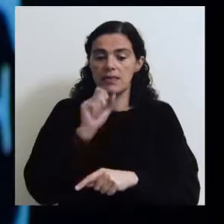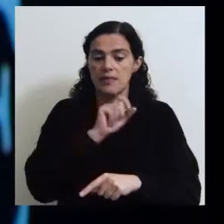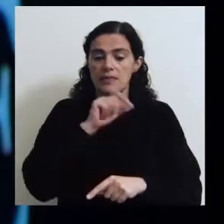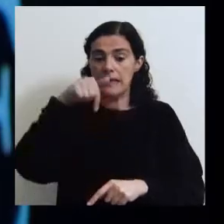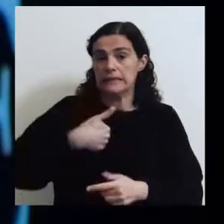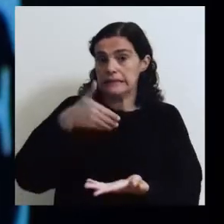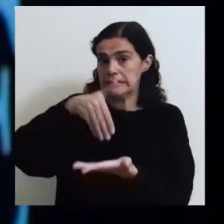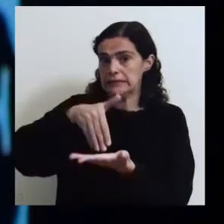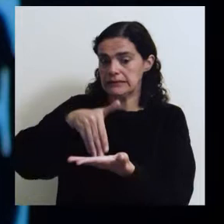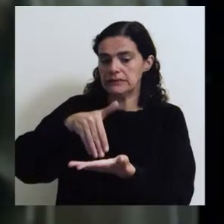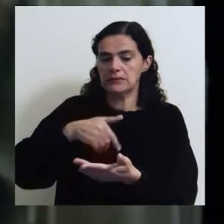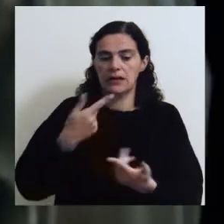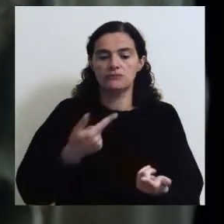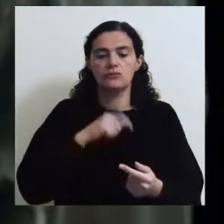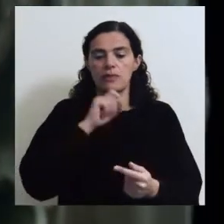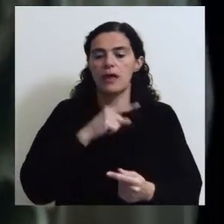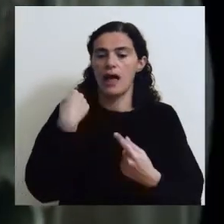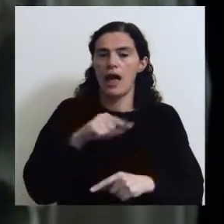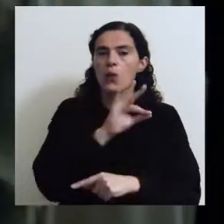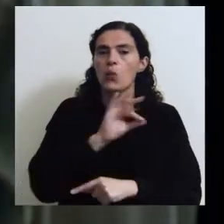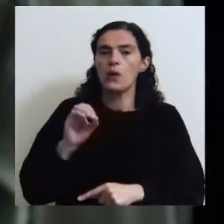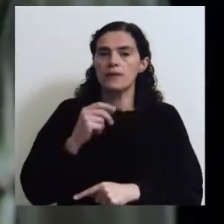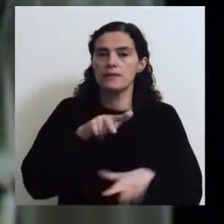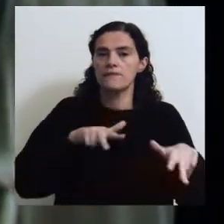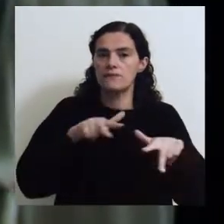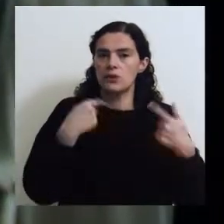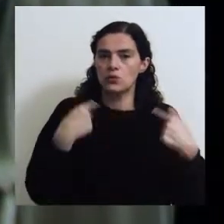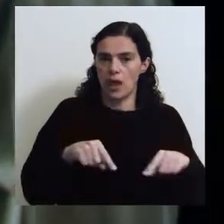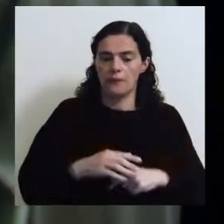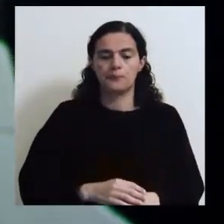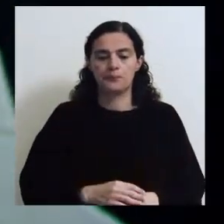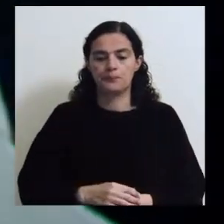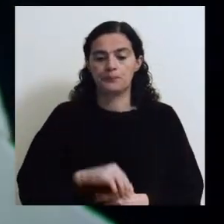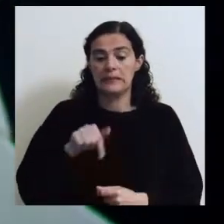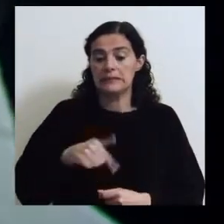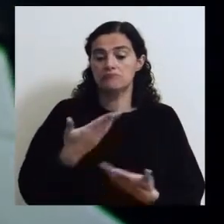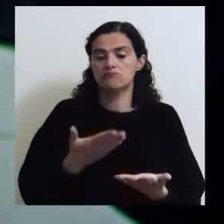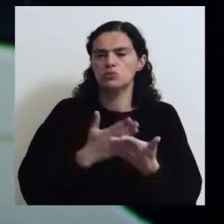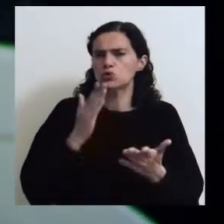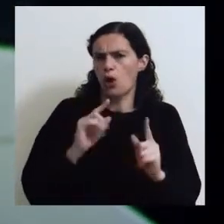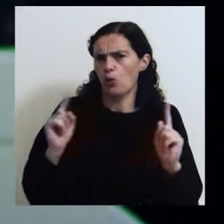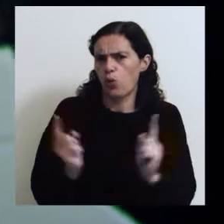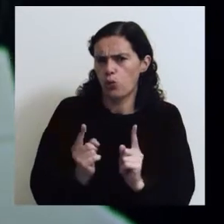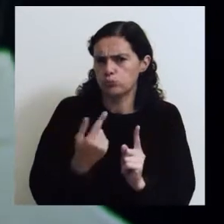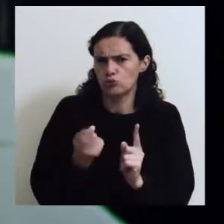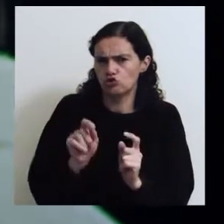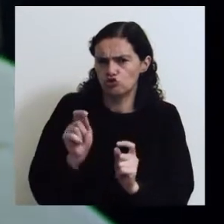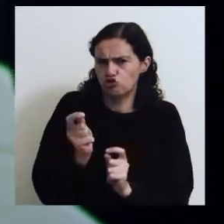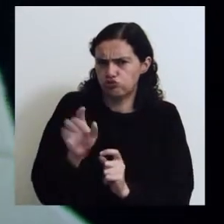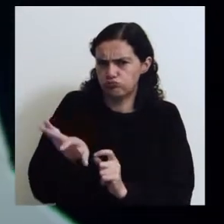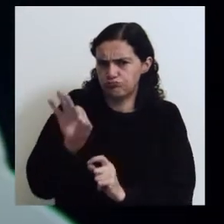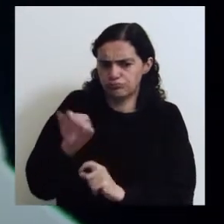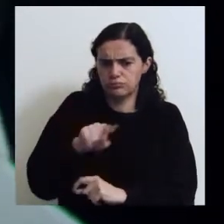visiter ici à Serralves compte environ une quarantaine de vidéos. Donc c'est un tout